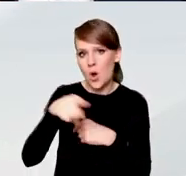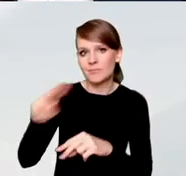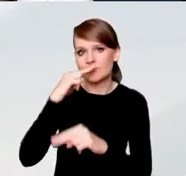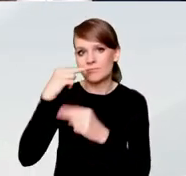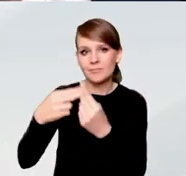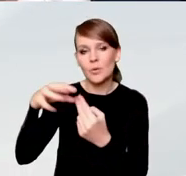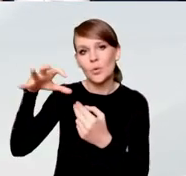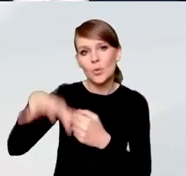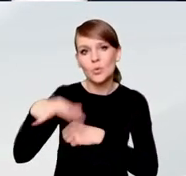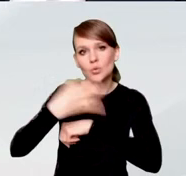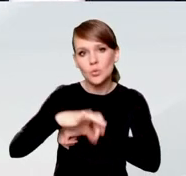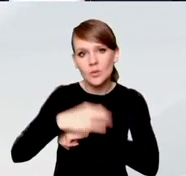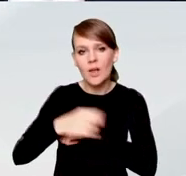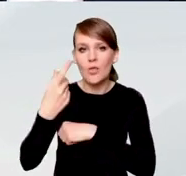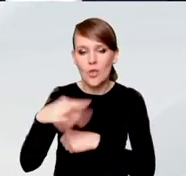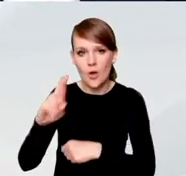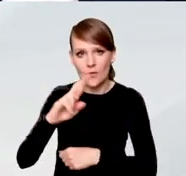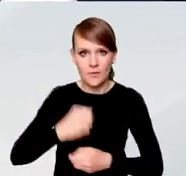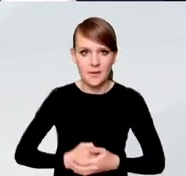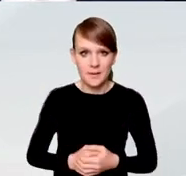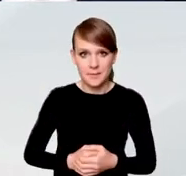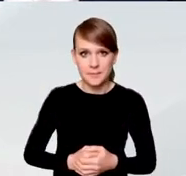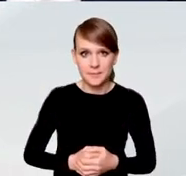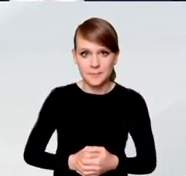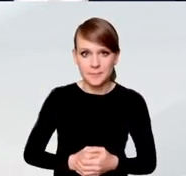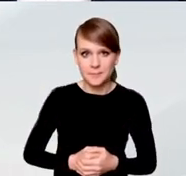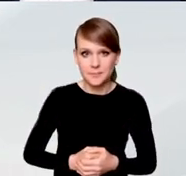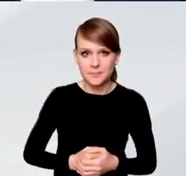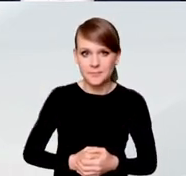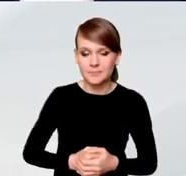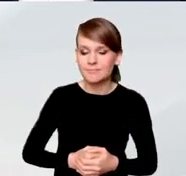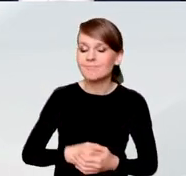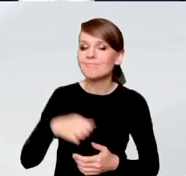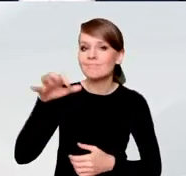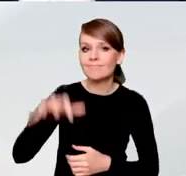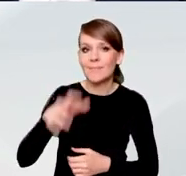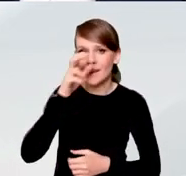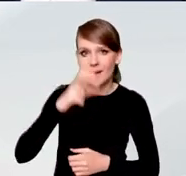i doktoranci. Jeżeli chodzi o kadrę zarządzającą, to